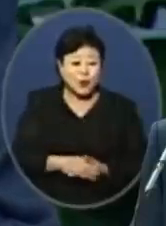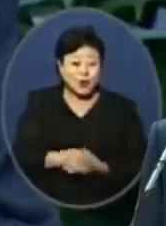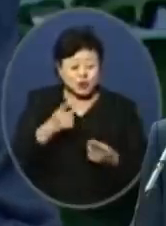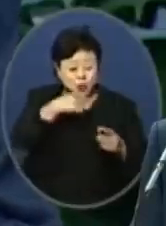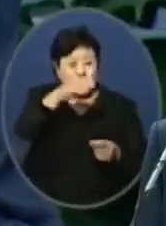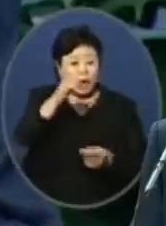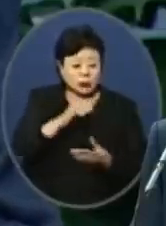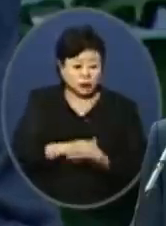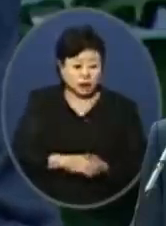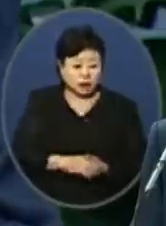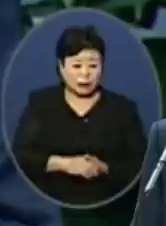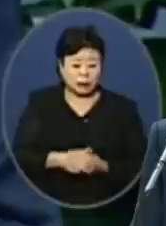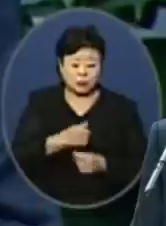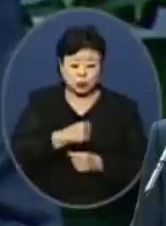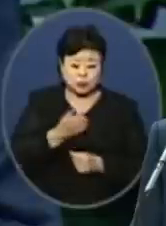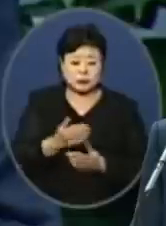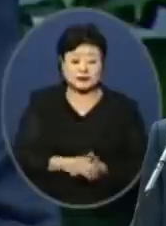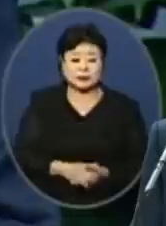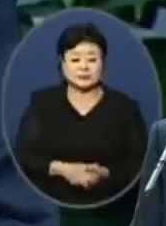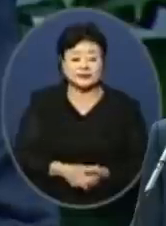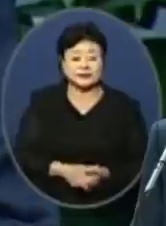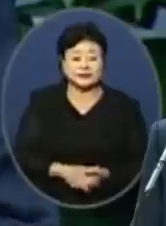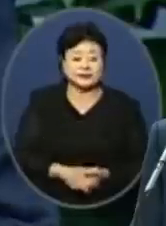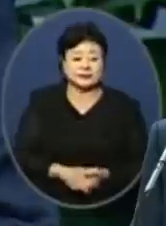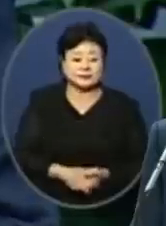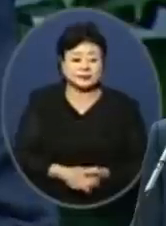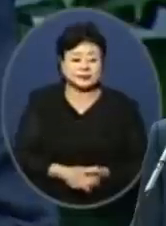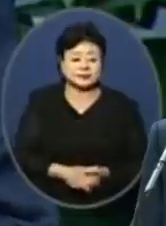지옥에 내려가야지. 지옥에 내려가야지.